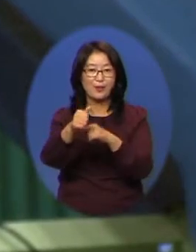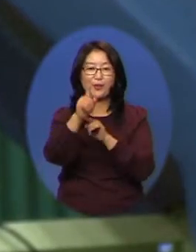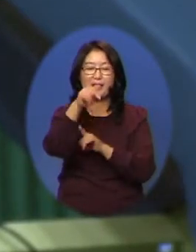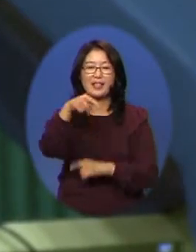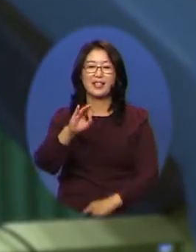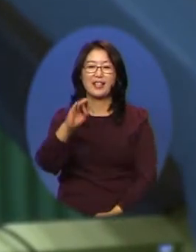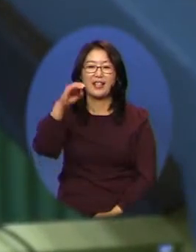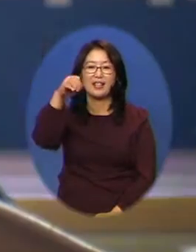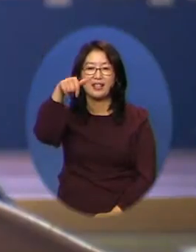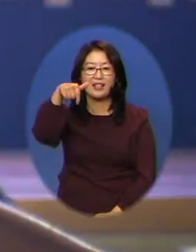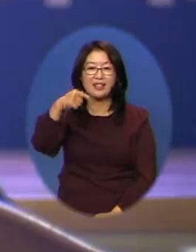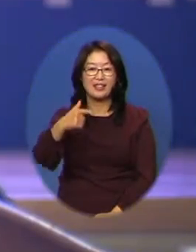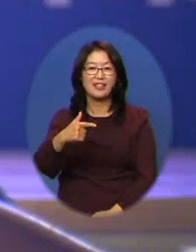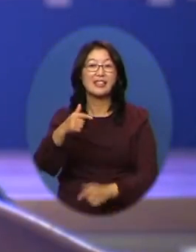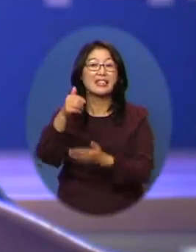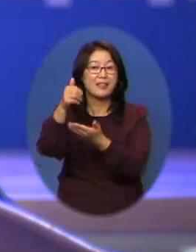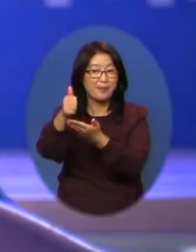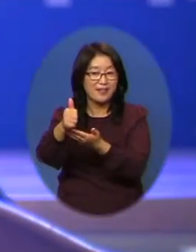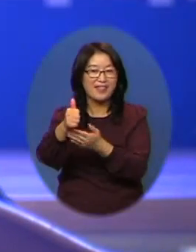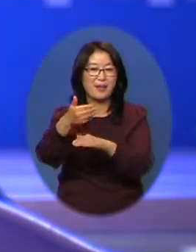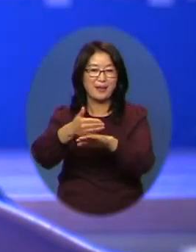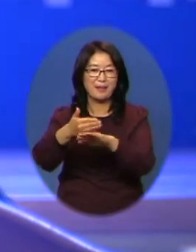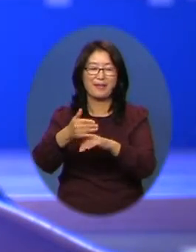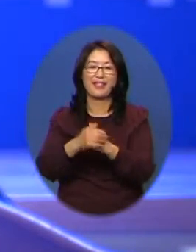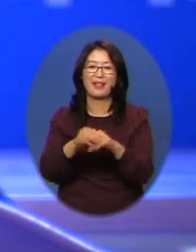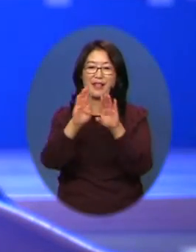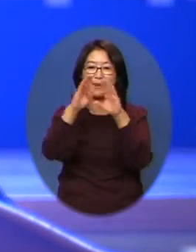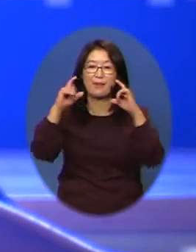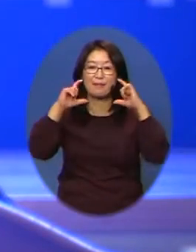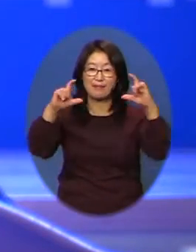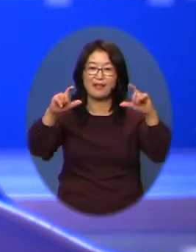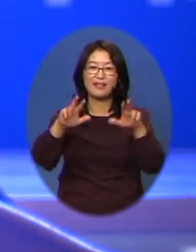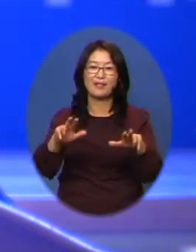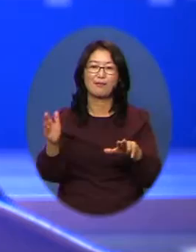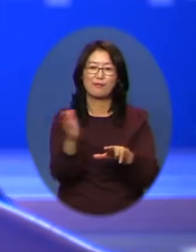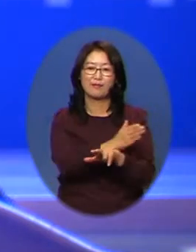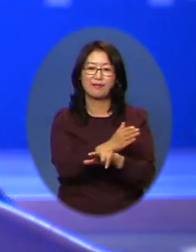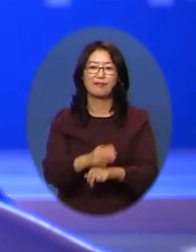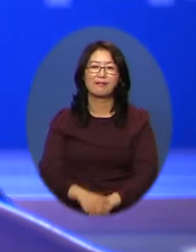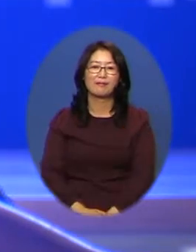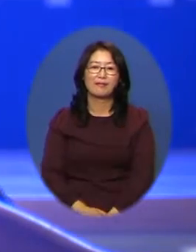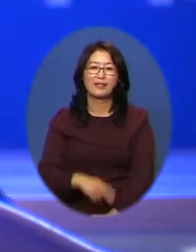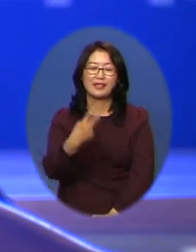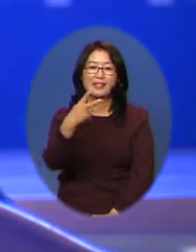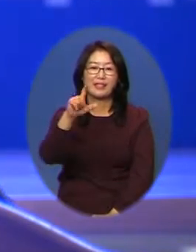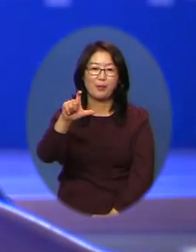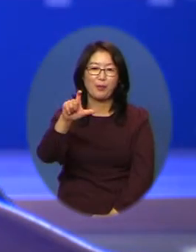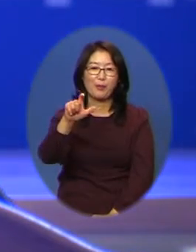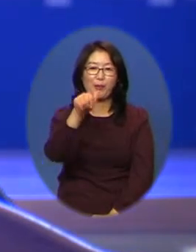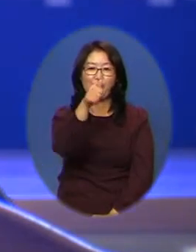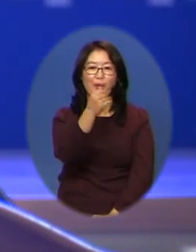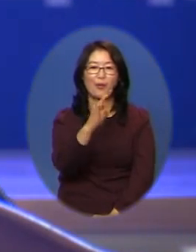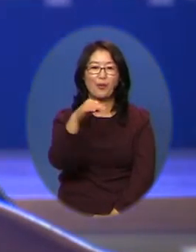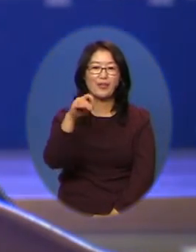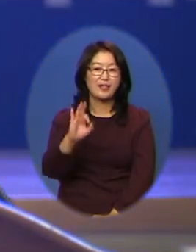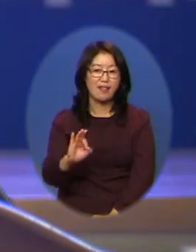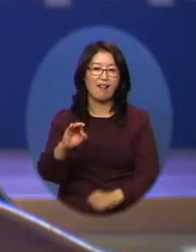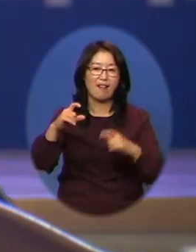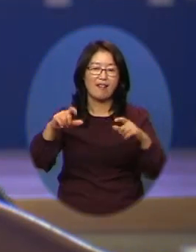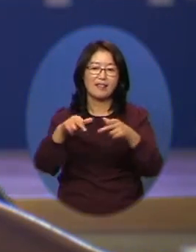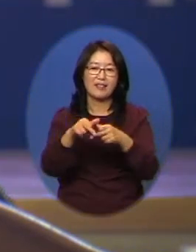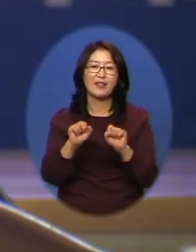진심으로 감사드립니다. 개선을 하겠습니다. 지금부터 2015 홍성군